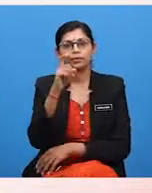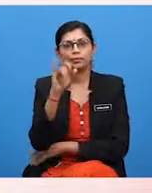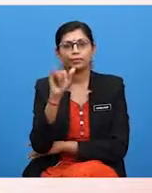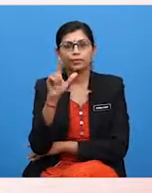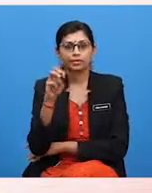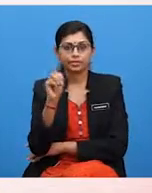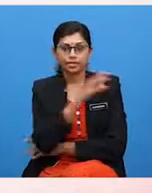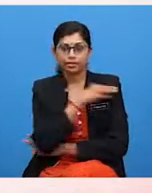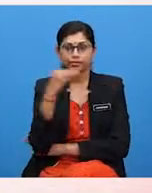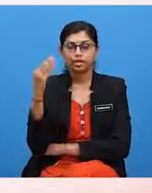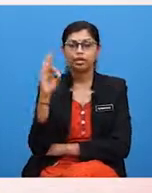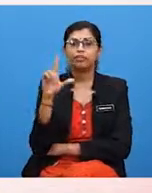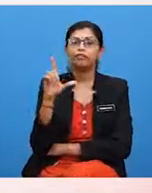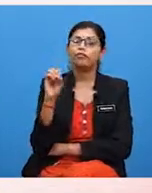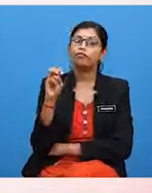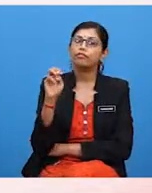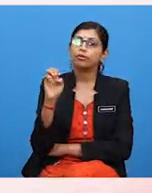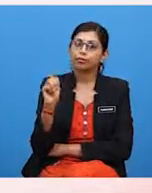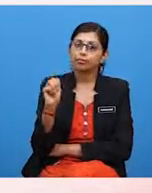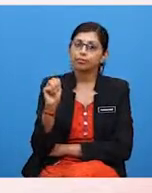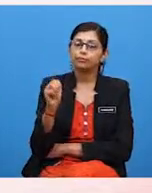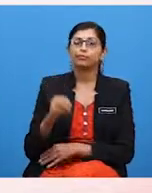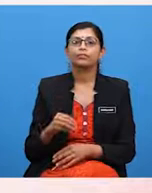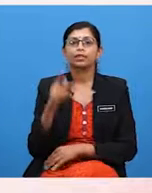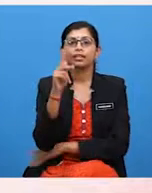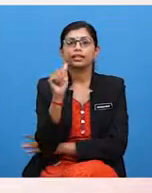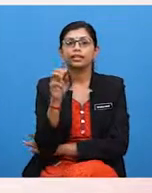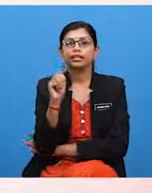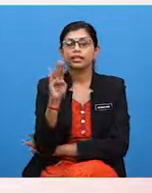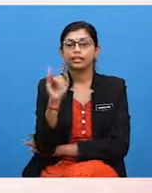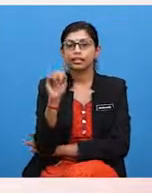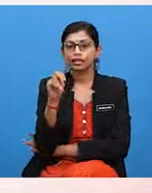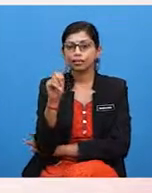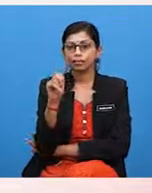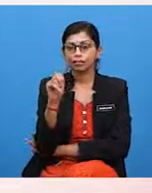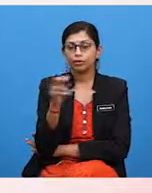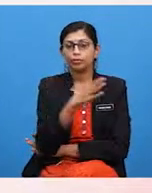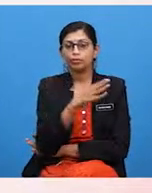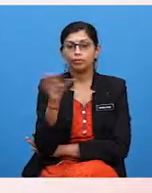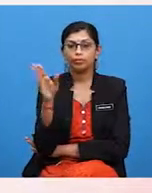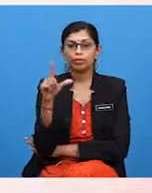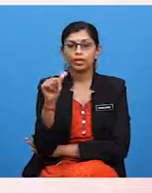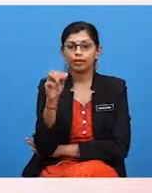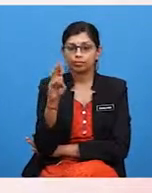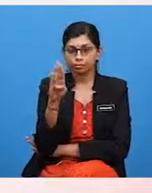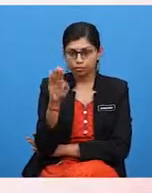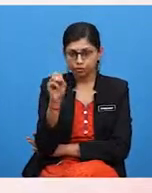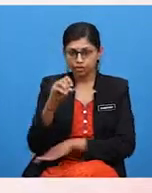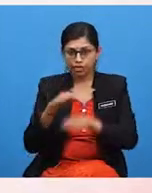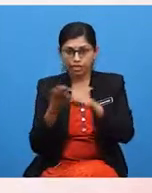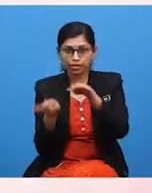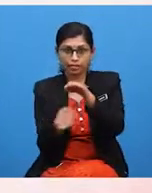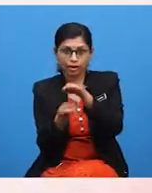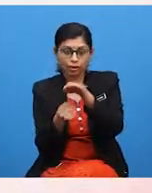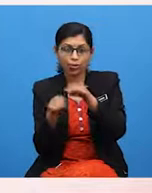phloem. Kambium gabus yang terletak di bawah lapisan epidermis batang